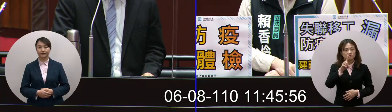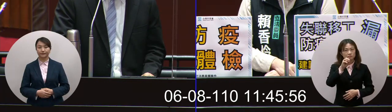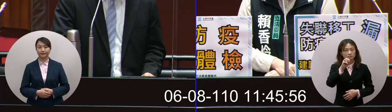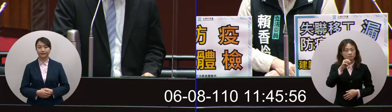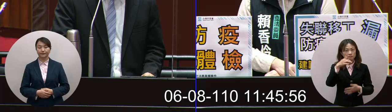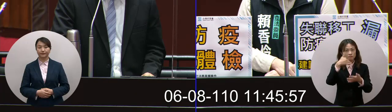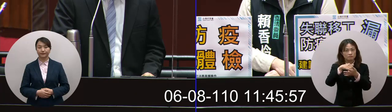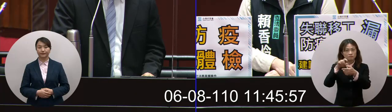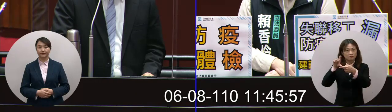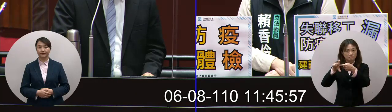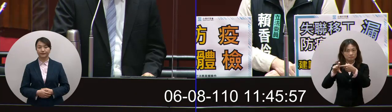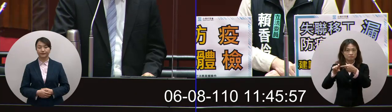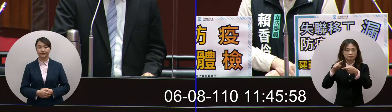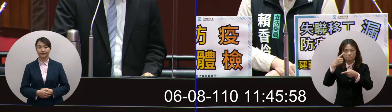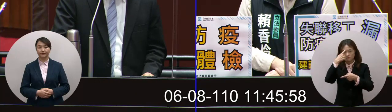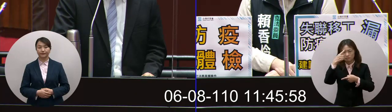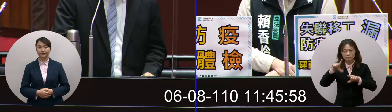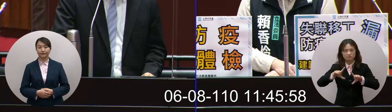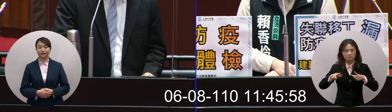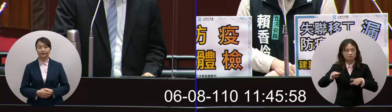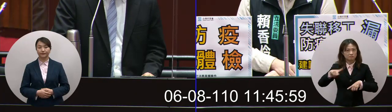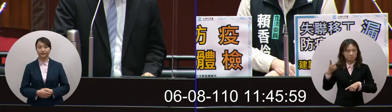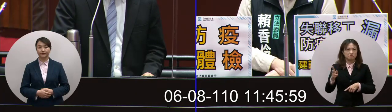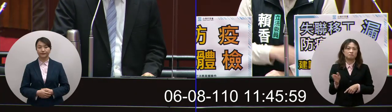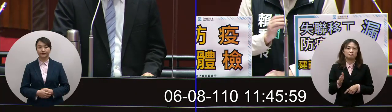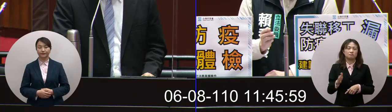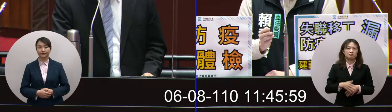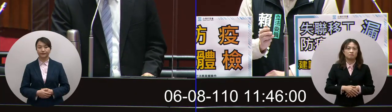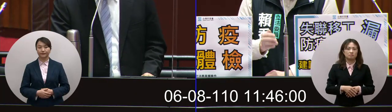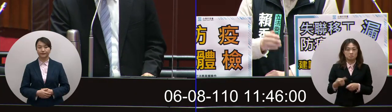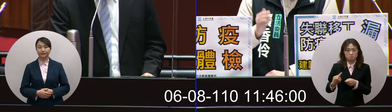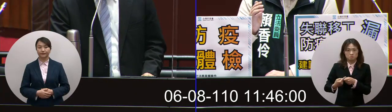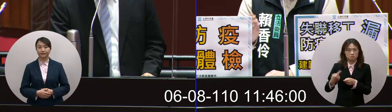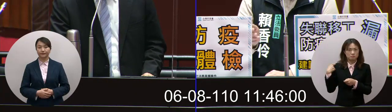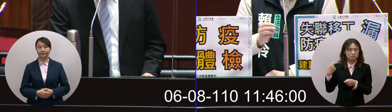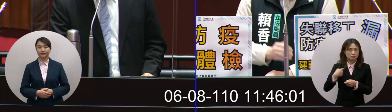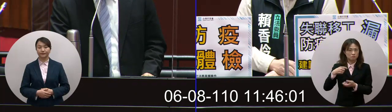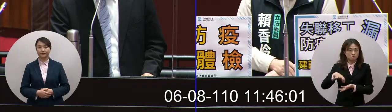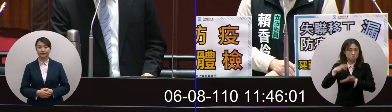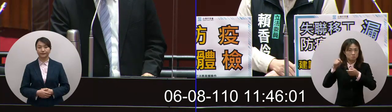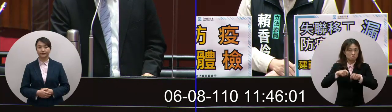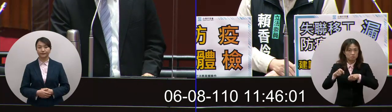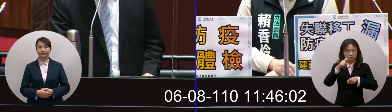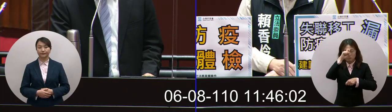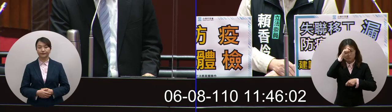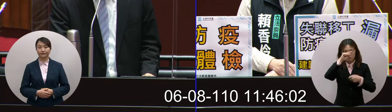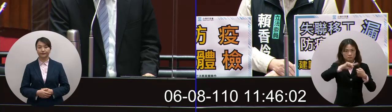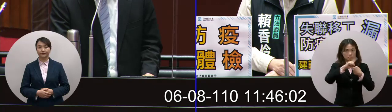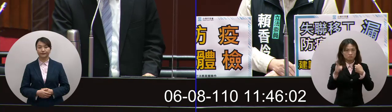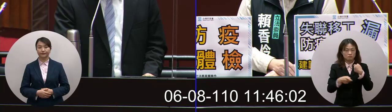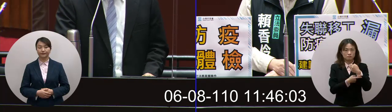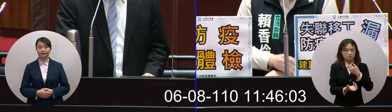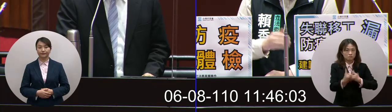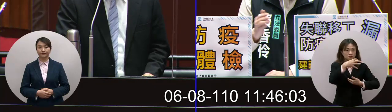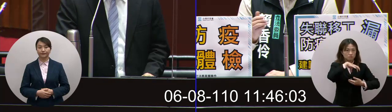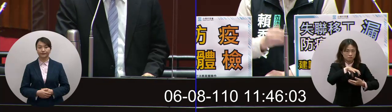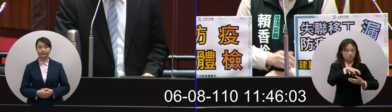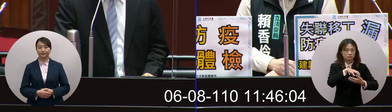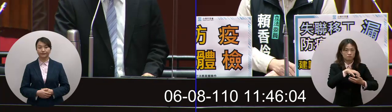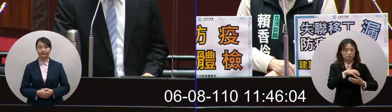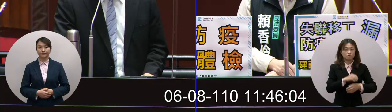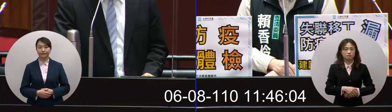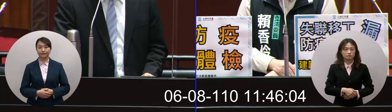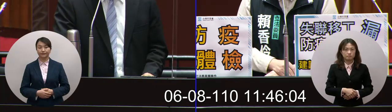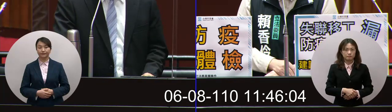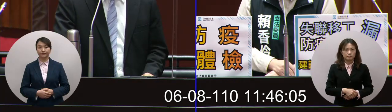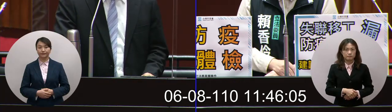概200块钱。跟我当时提案希望入访，同时用就业保险里面的这个概念呢，去处理